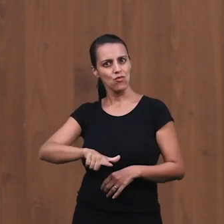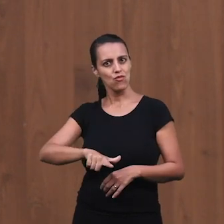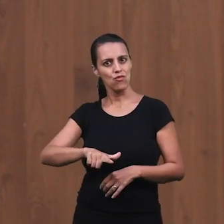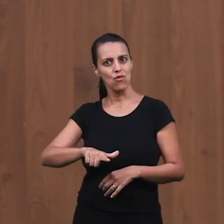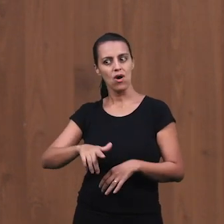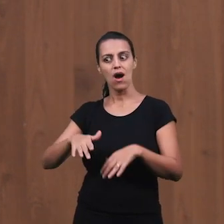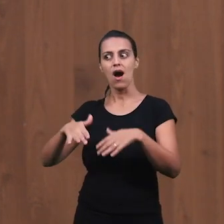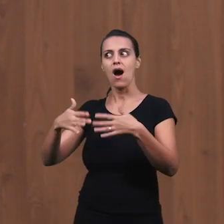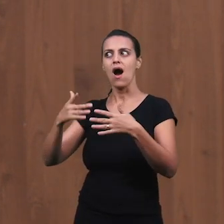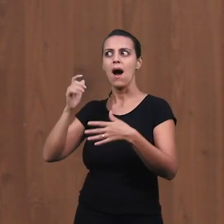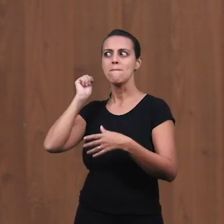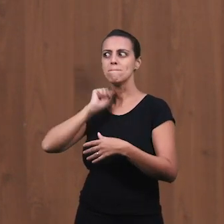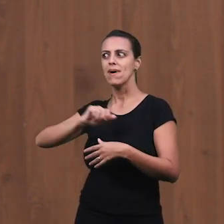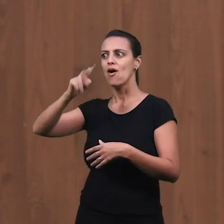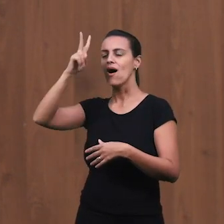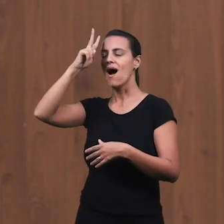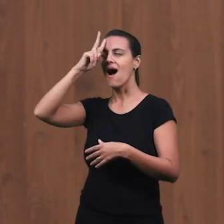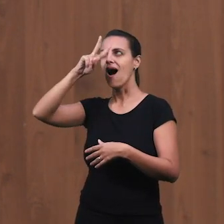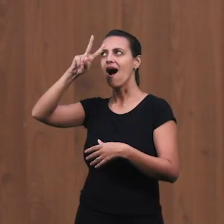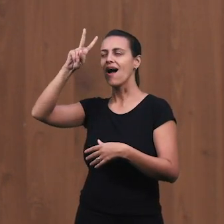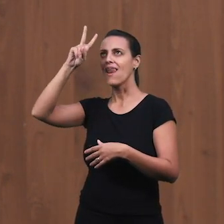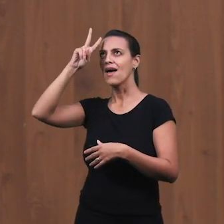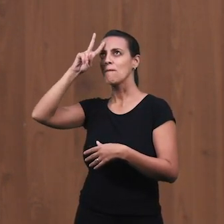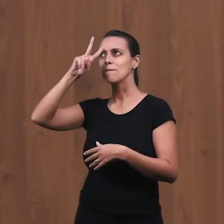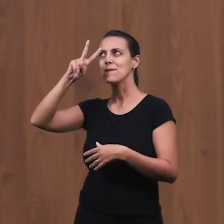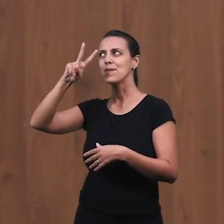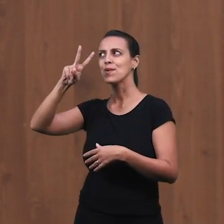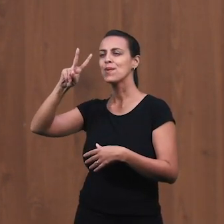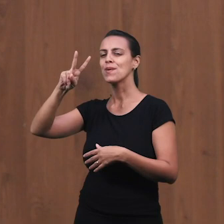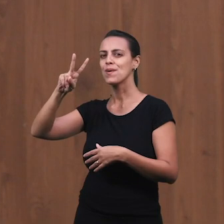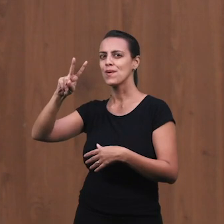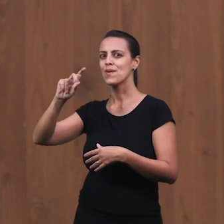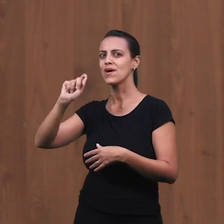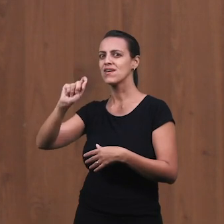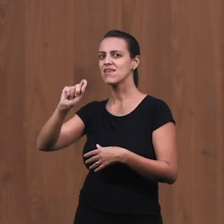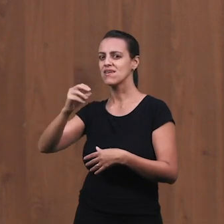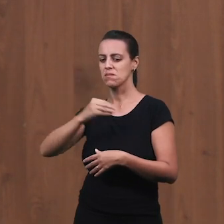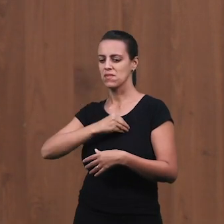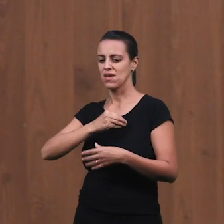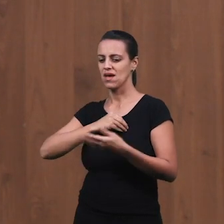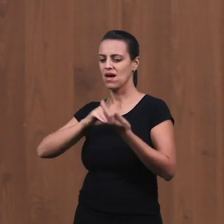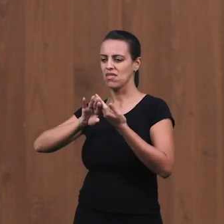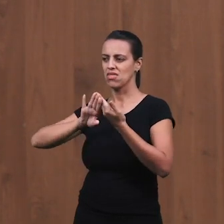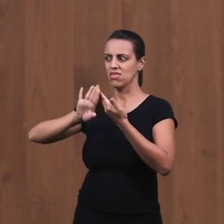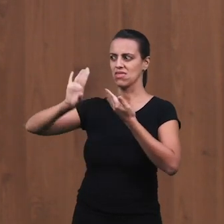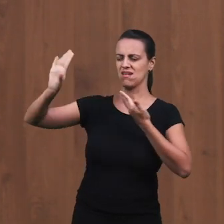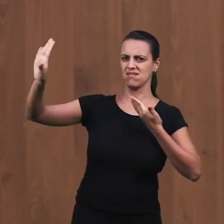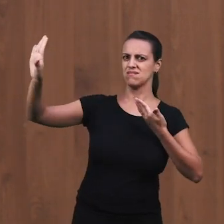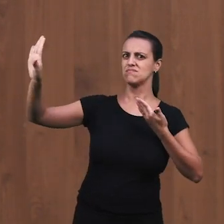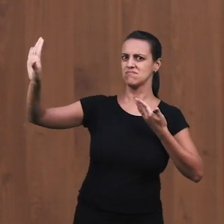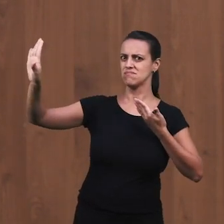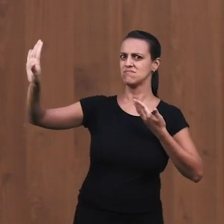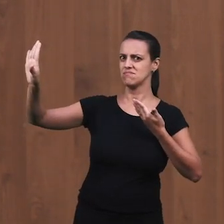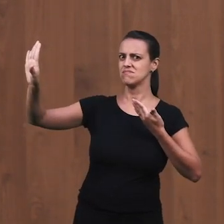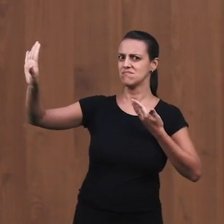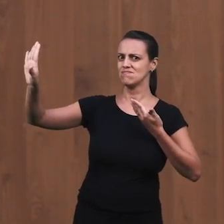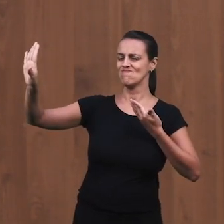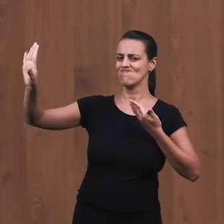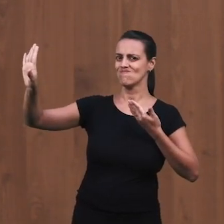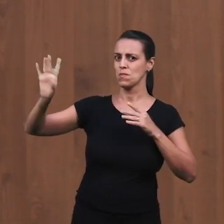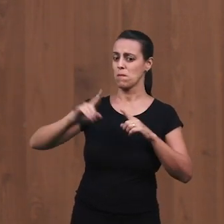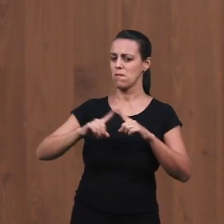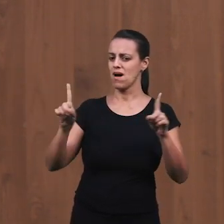et Ève avec lui. Abel s'est rappelé que le péché éloigne l'homme de Dieu,